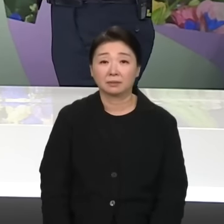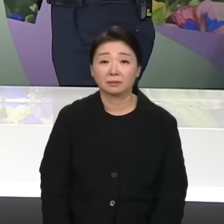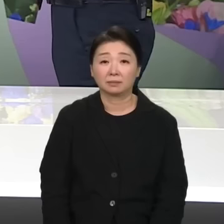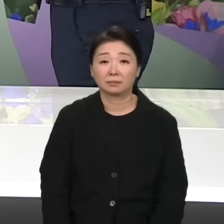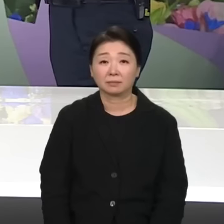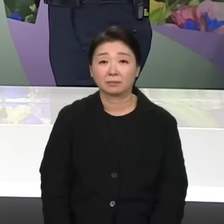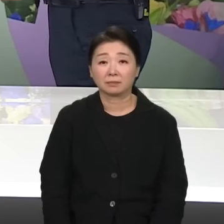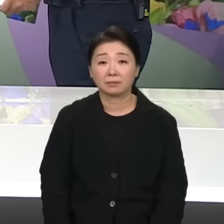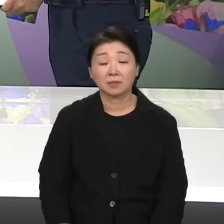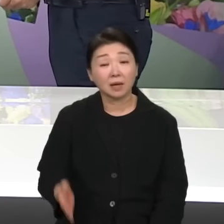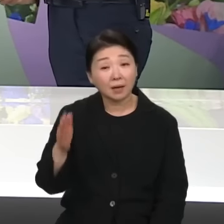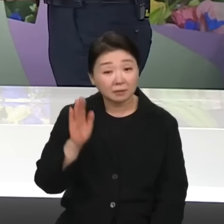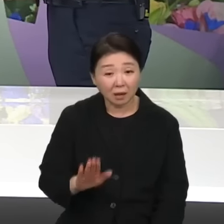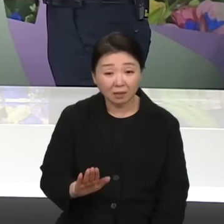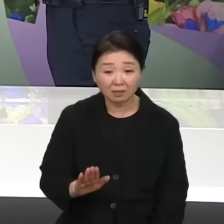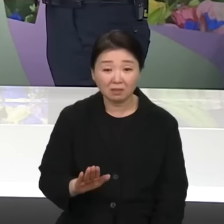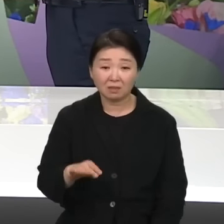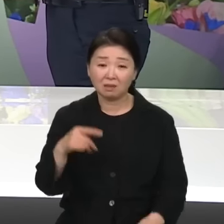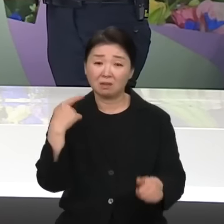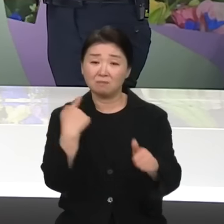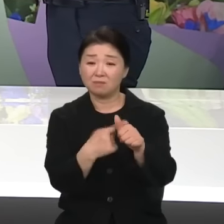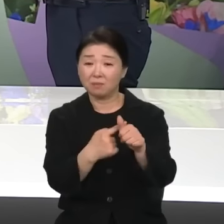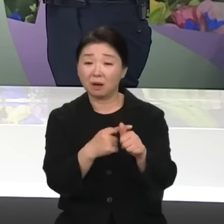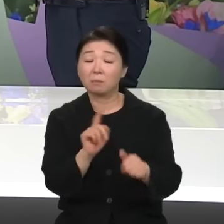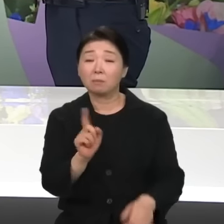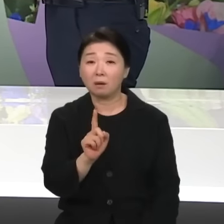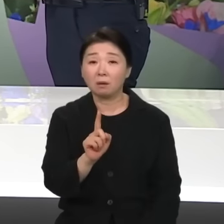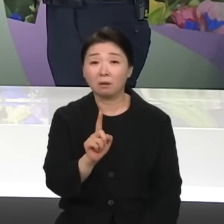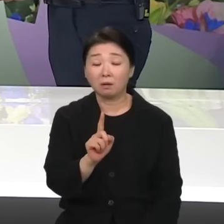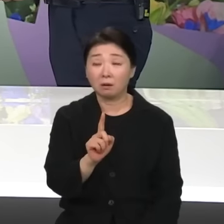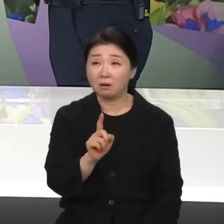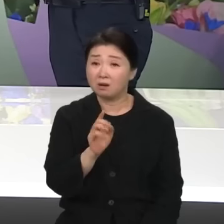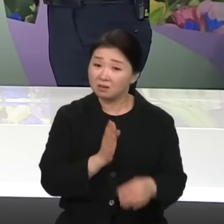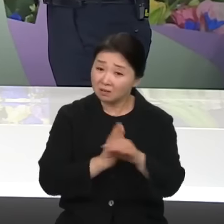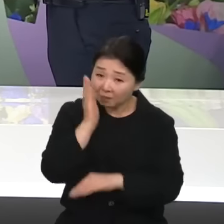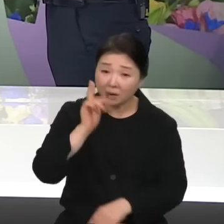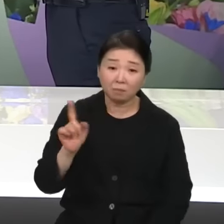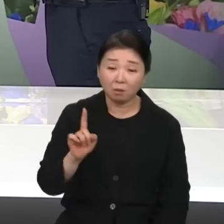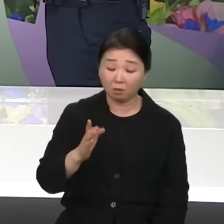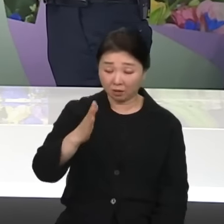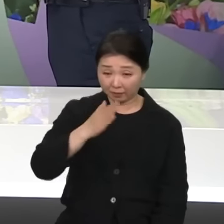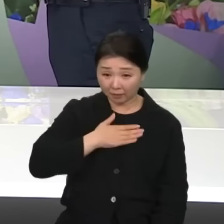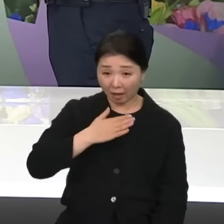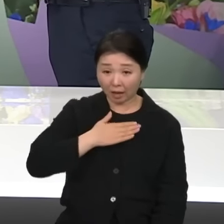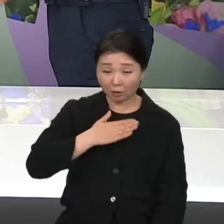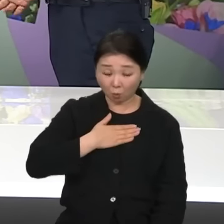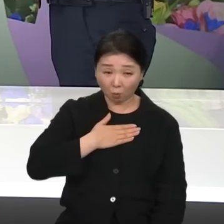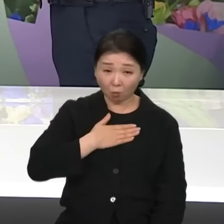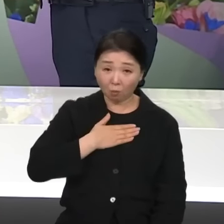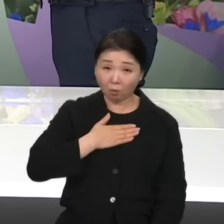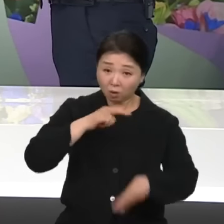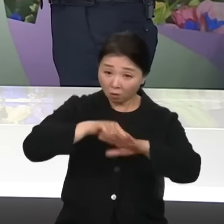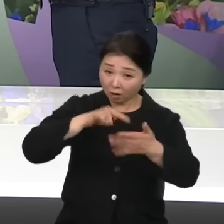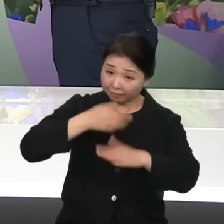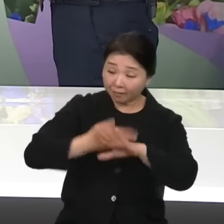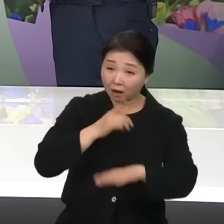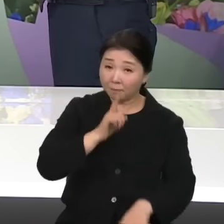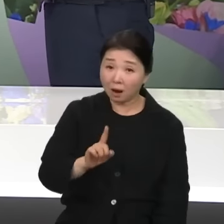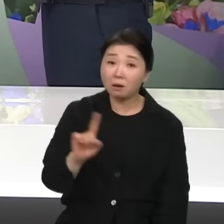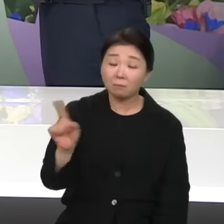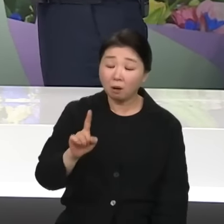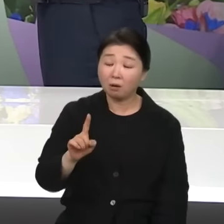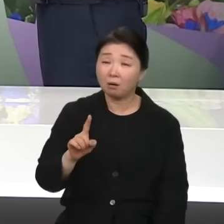쪽에서. 자, 그런데 이런 비난이 과연 과도한 것이냐, 그렇다면은 나도 수박이냐, 이런 반박을 하려고 했던 게 아니냐,